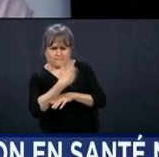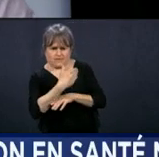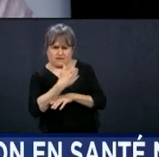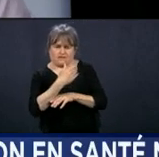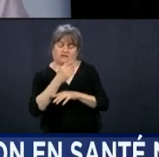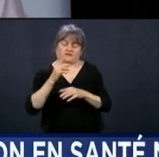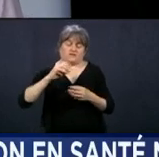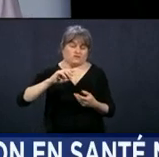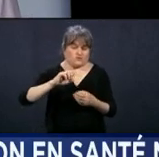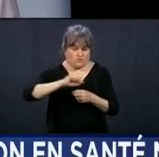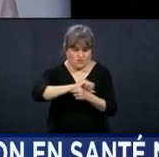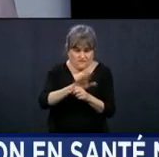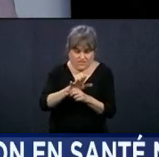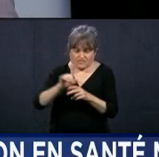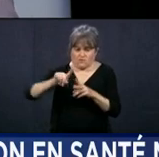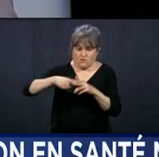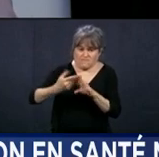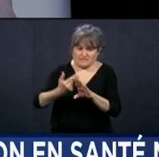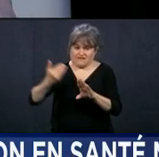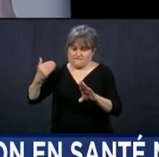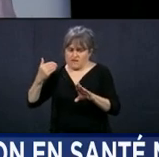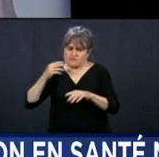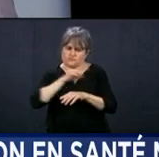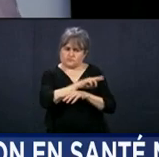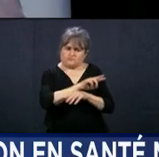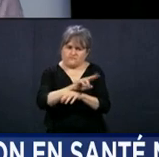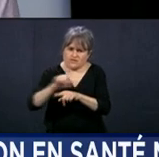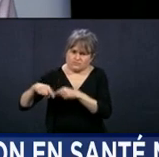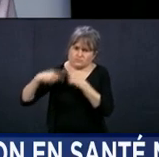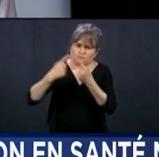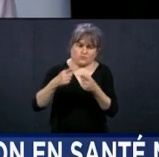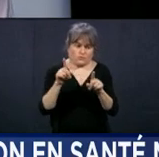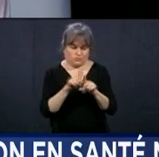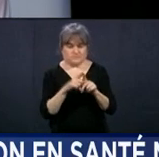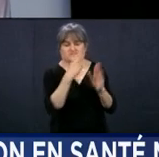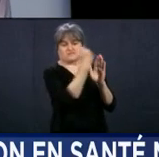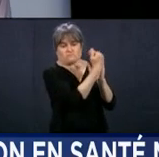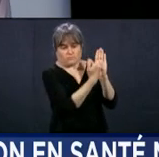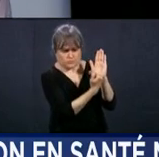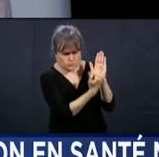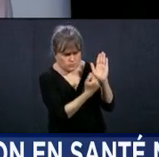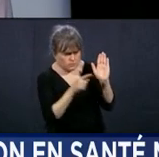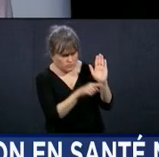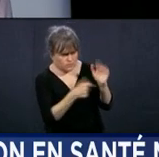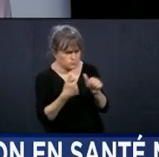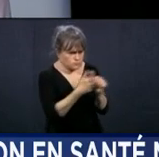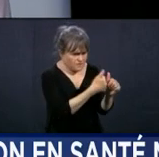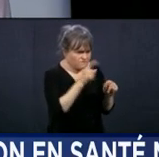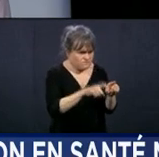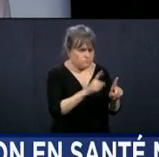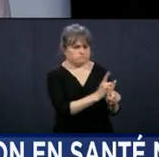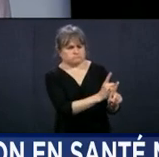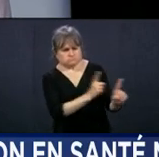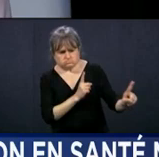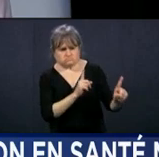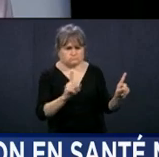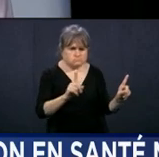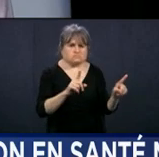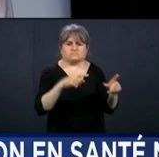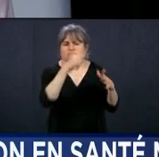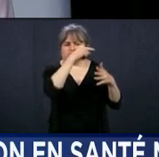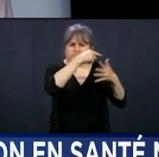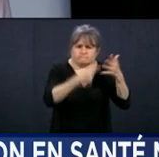mis en place des mesures préventives dans tous nos centres de détention. Donc, des mesures, évidemment, il y a les mesures de distanciation et d'hygiène et